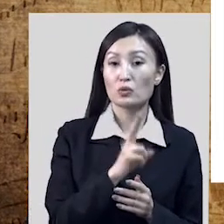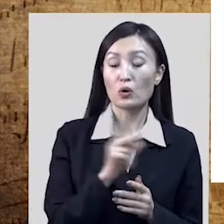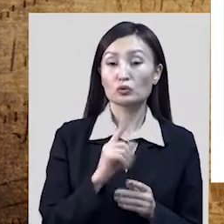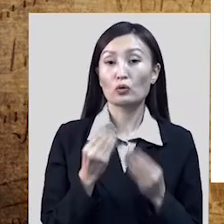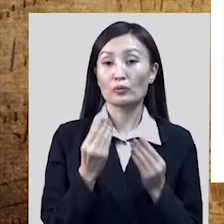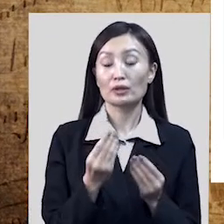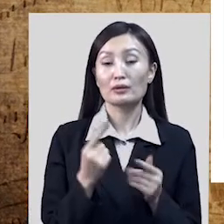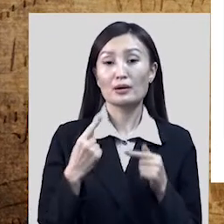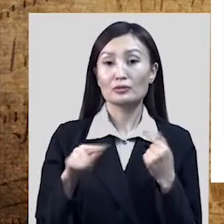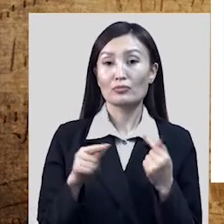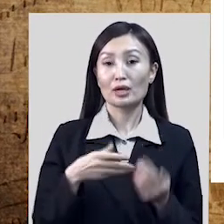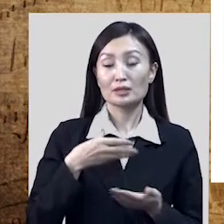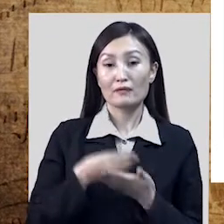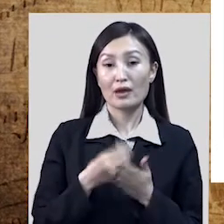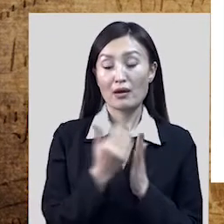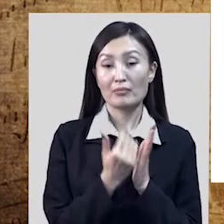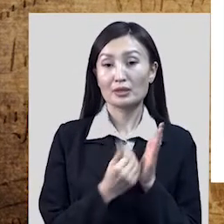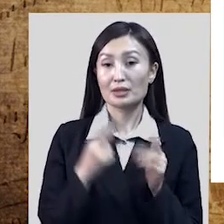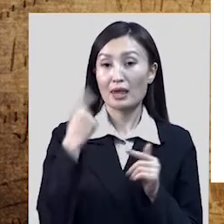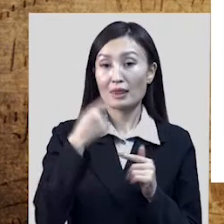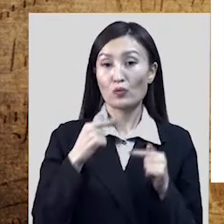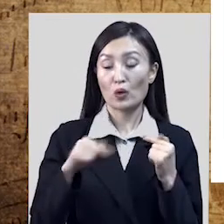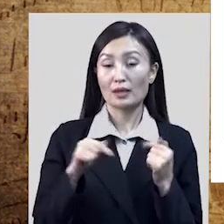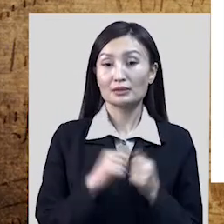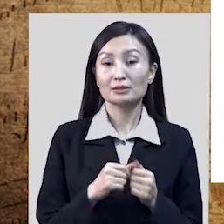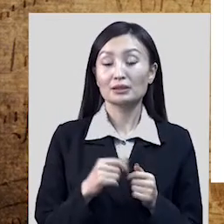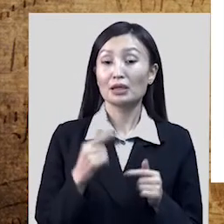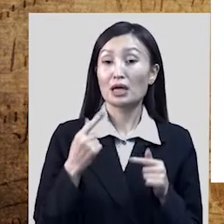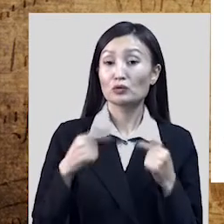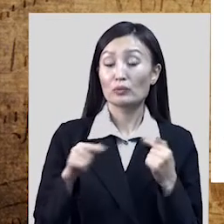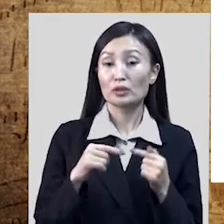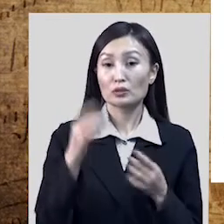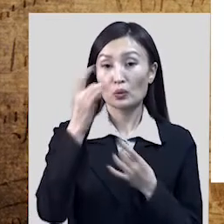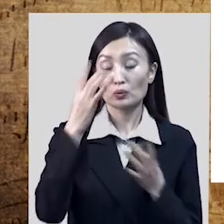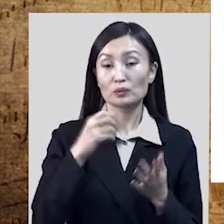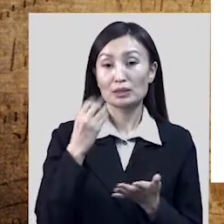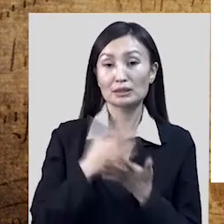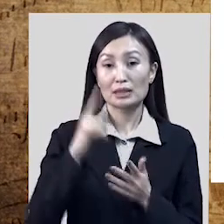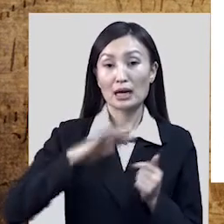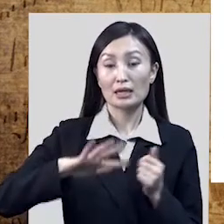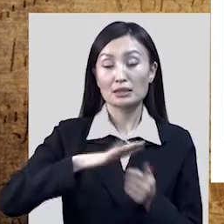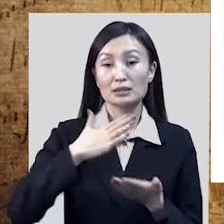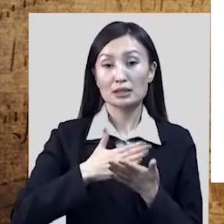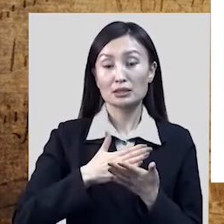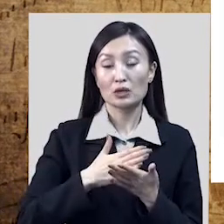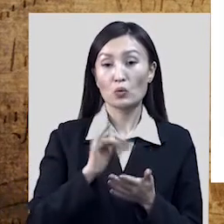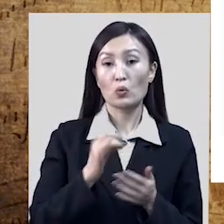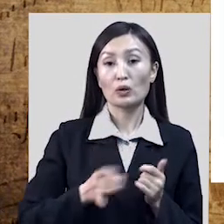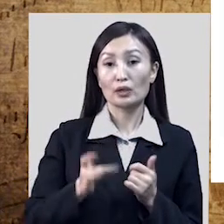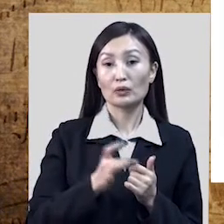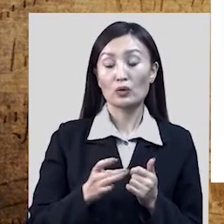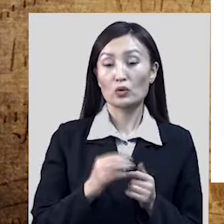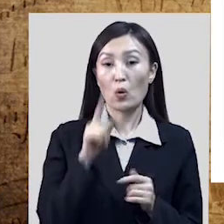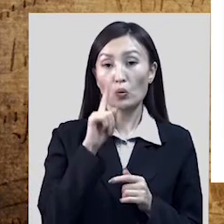придает ей особое своеобразие и индивидуальность одна из особенностей культуры центральной азии состоит в том что у региона